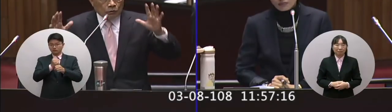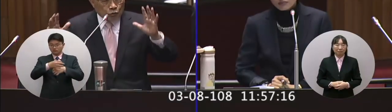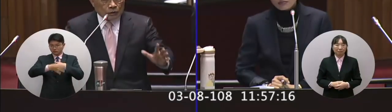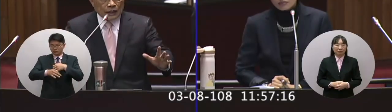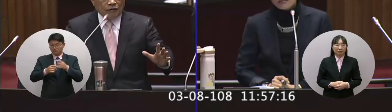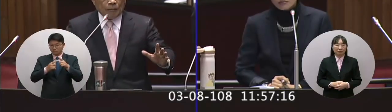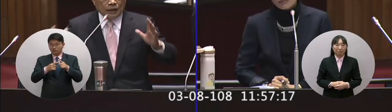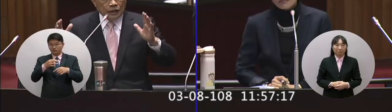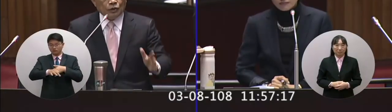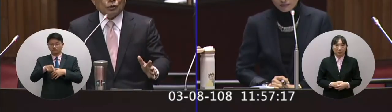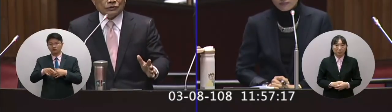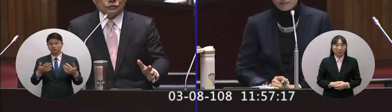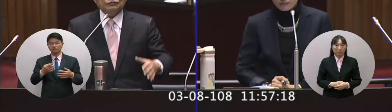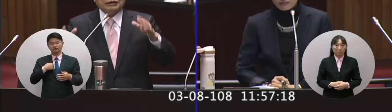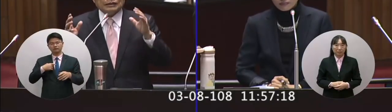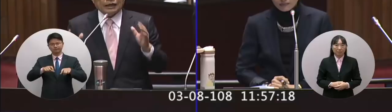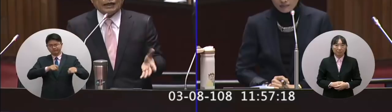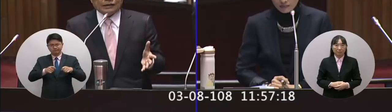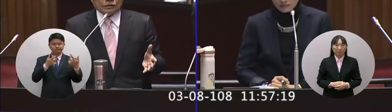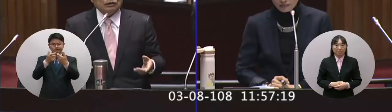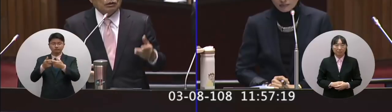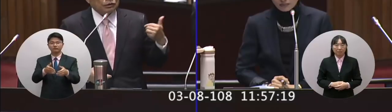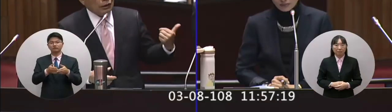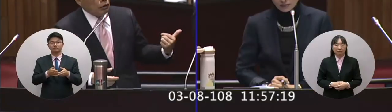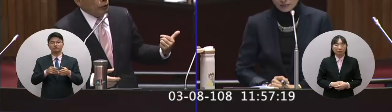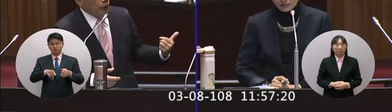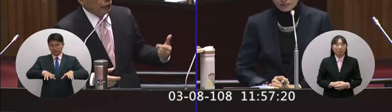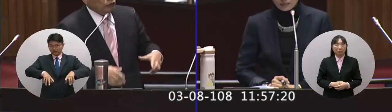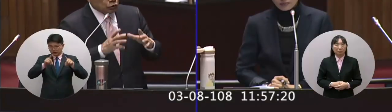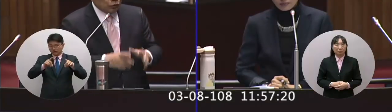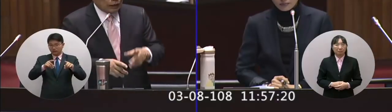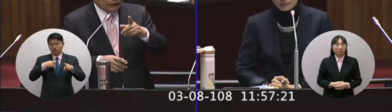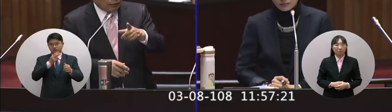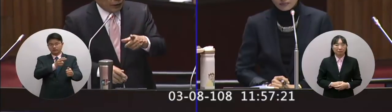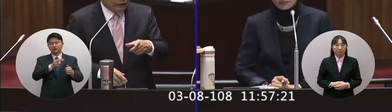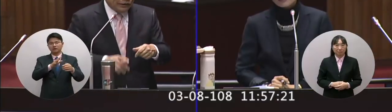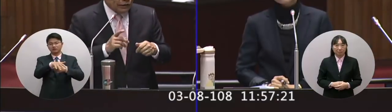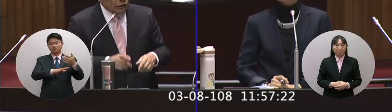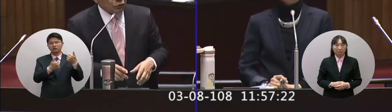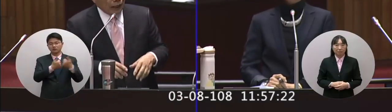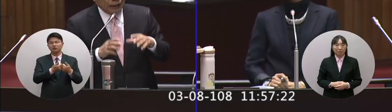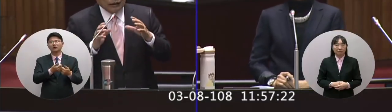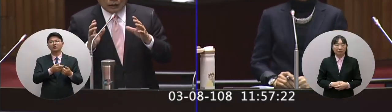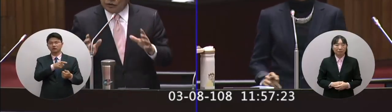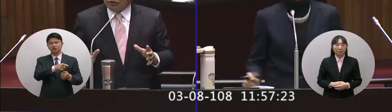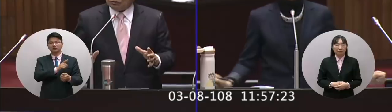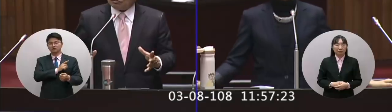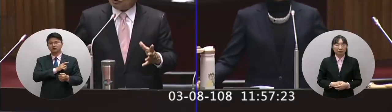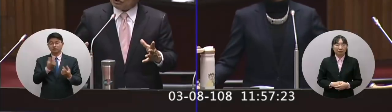始要做这一方面的因应措施。那这一开始，我希望农委会除了刚才委员已经点出